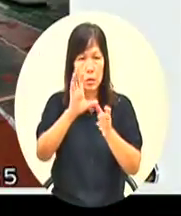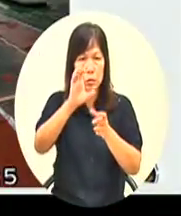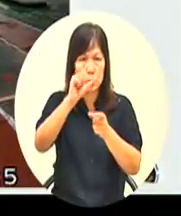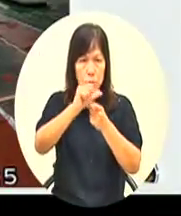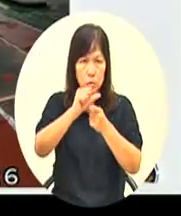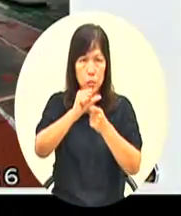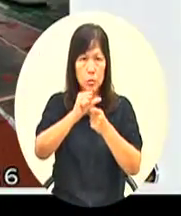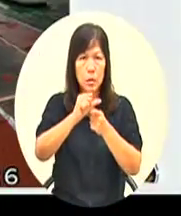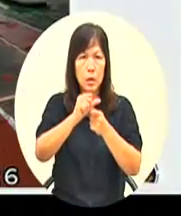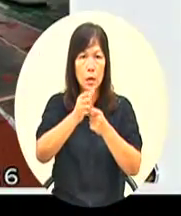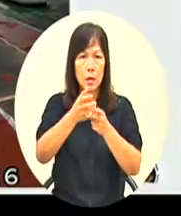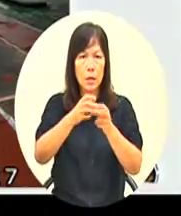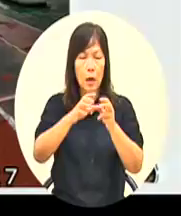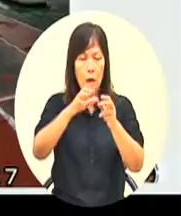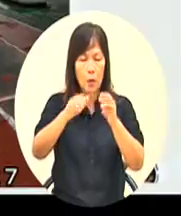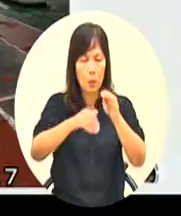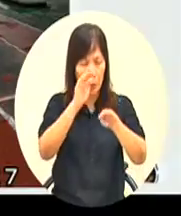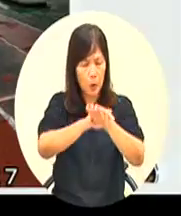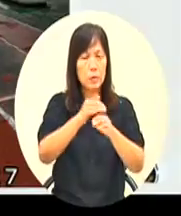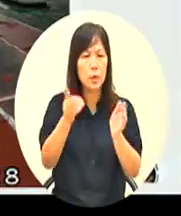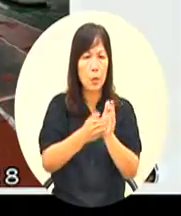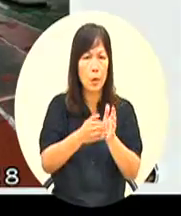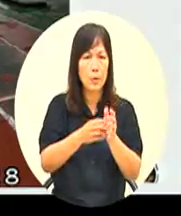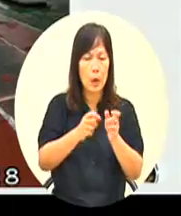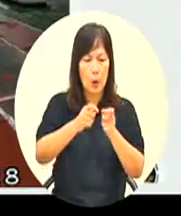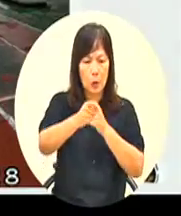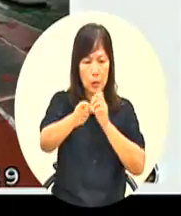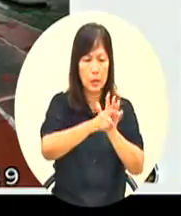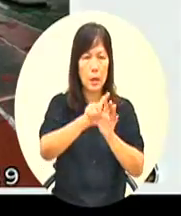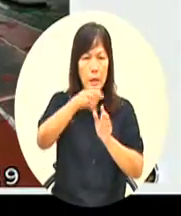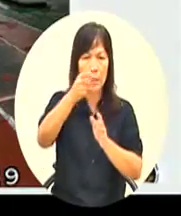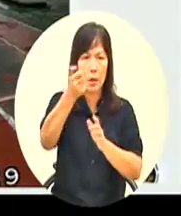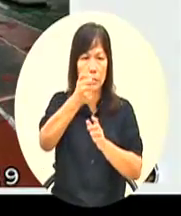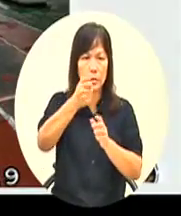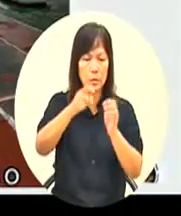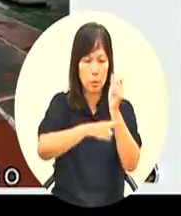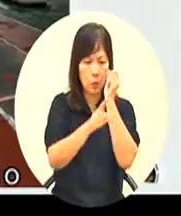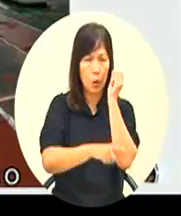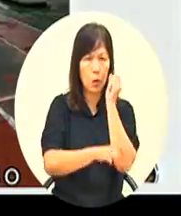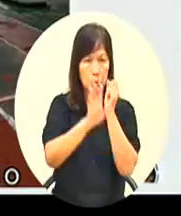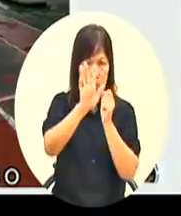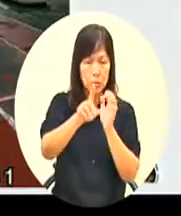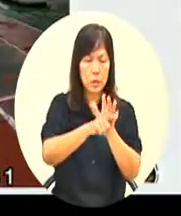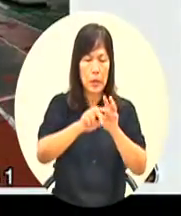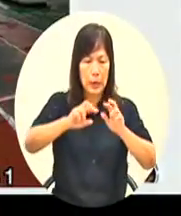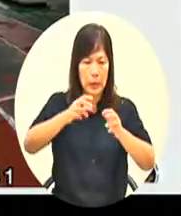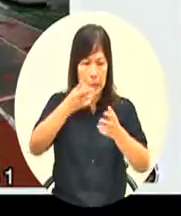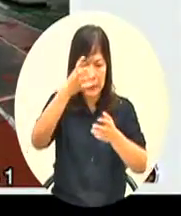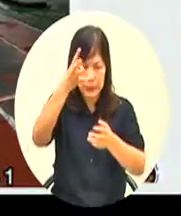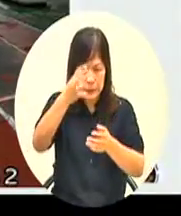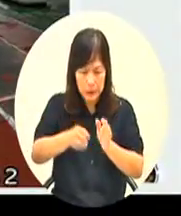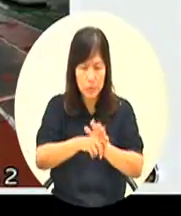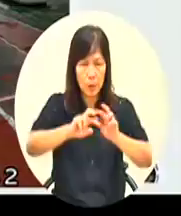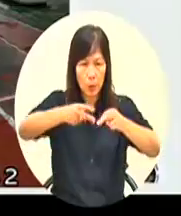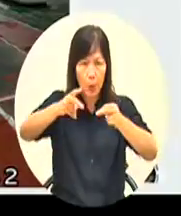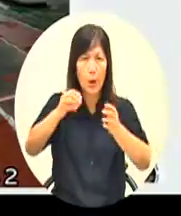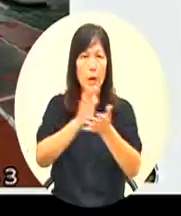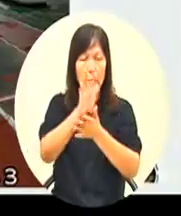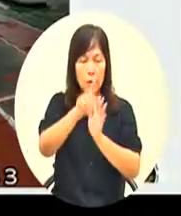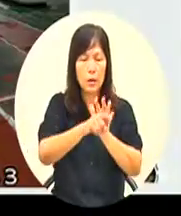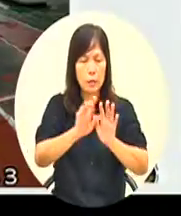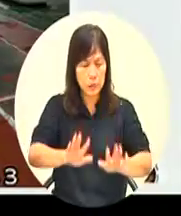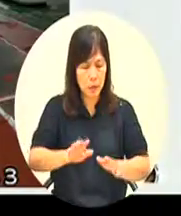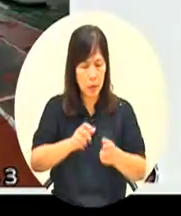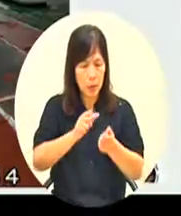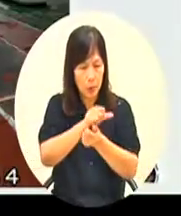月底就完成了哈，长度150公尺，历经几次的修补啊哈，现有的这一个跑